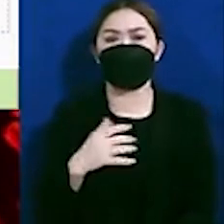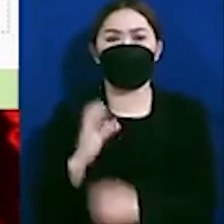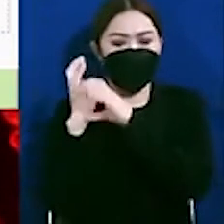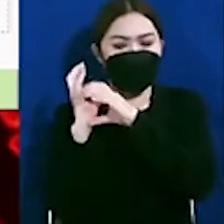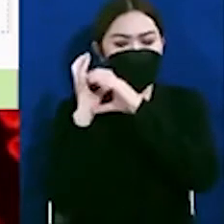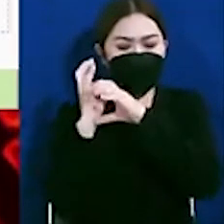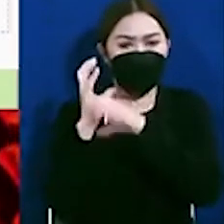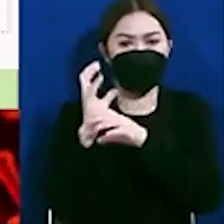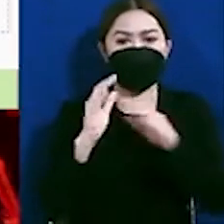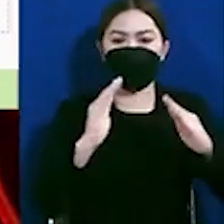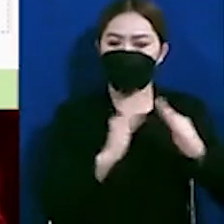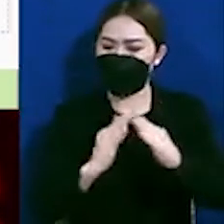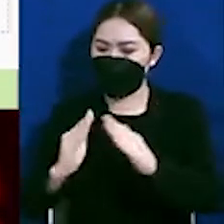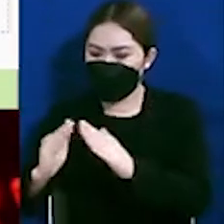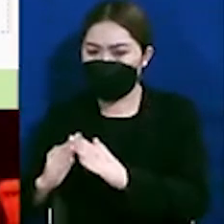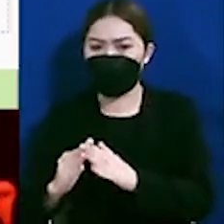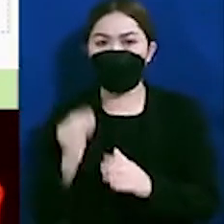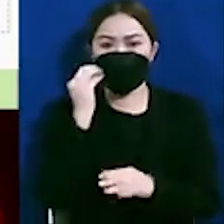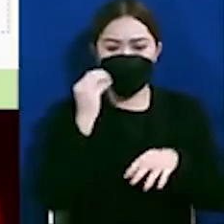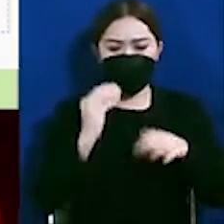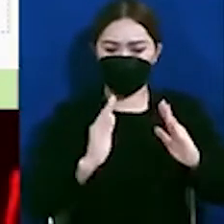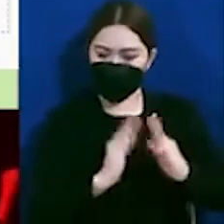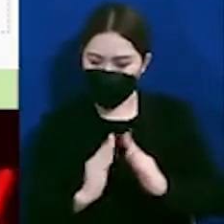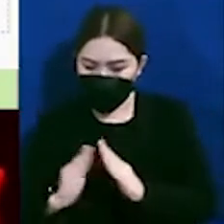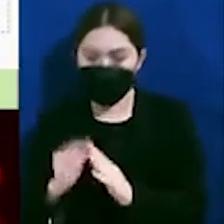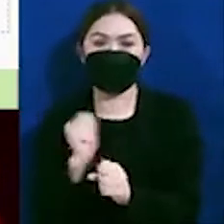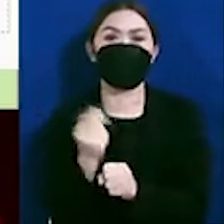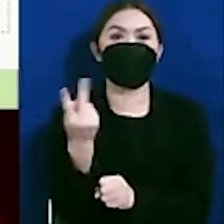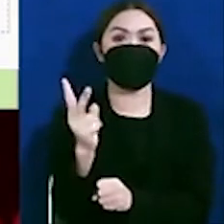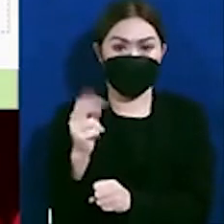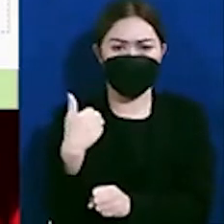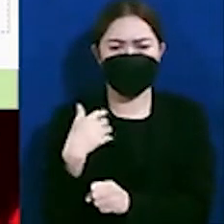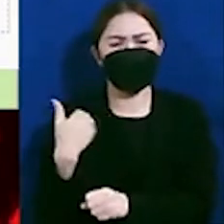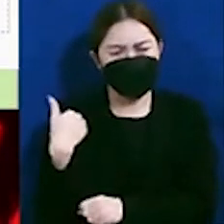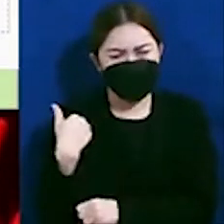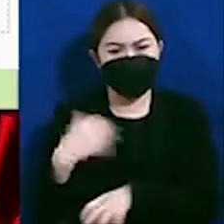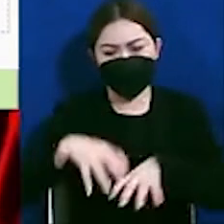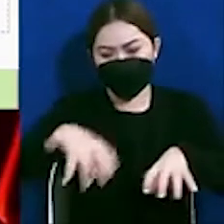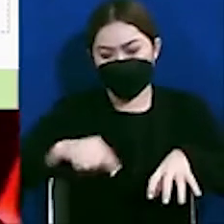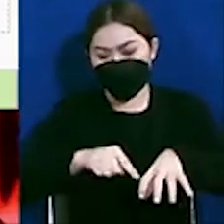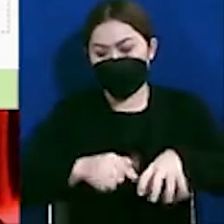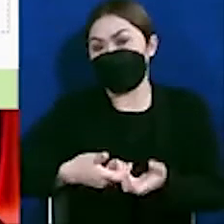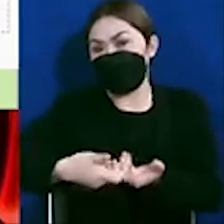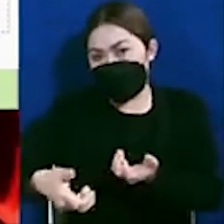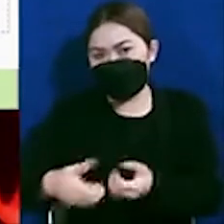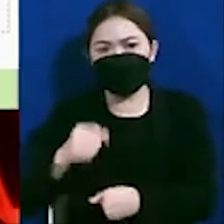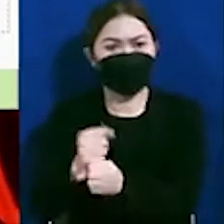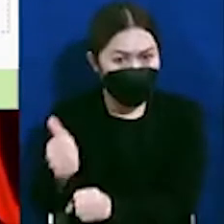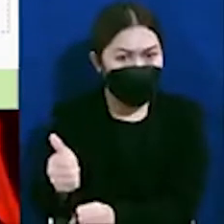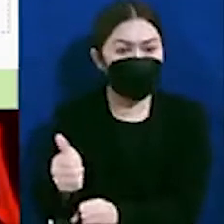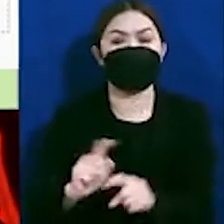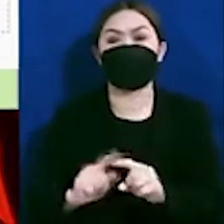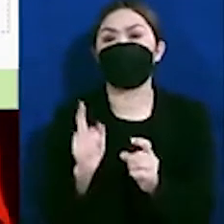ก็ได้เป็นหมู่บ้านก็ได้นะครับถ้าสามารถมีที่แยกตัวให้กับผู้ติดเชื้ออยู่ในชุมชนเหล่านั้น